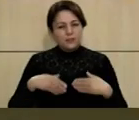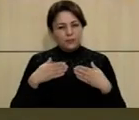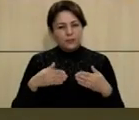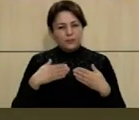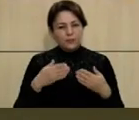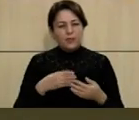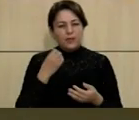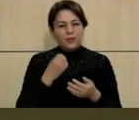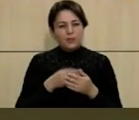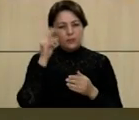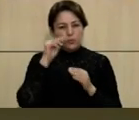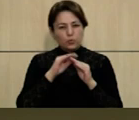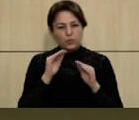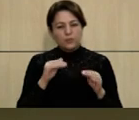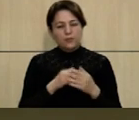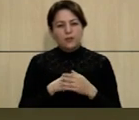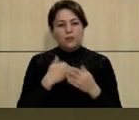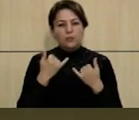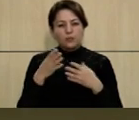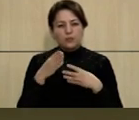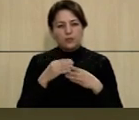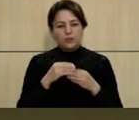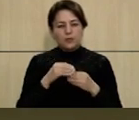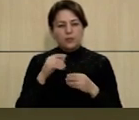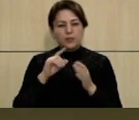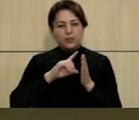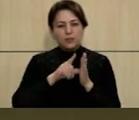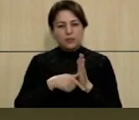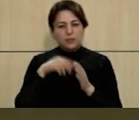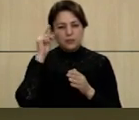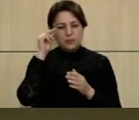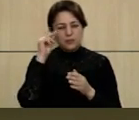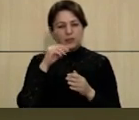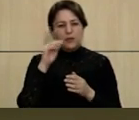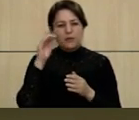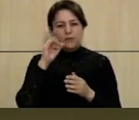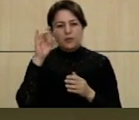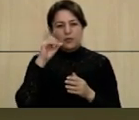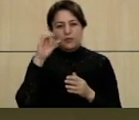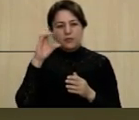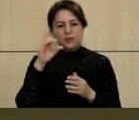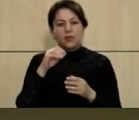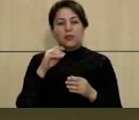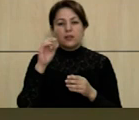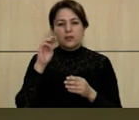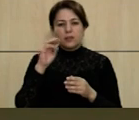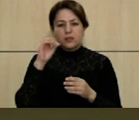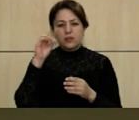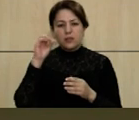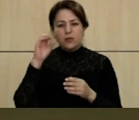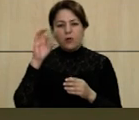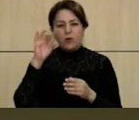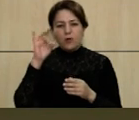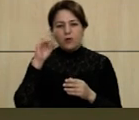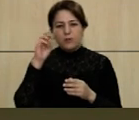Assalomu alaykum, aziz o'quvchilar. Bugun siz bilan geometriya darsida Faris teoremasiga oid